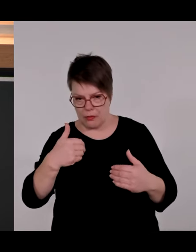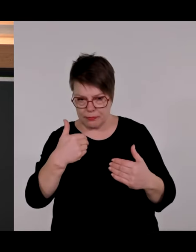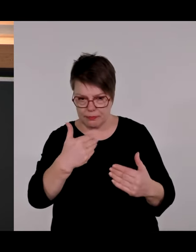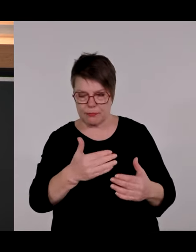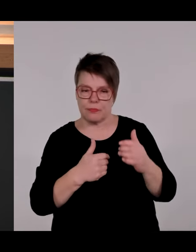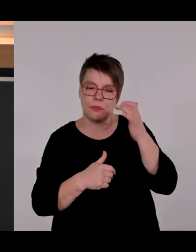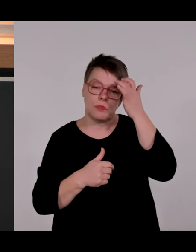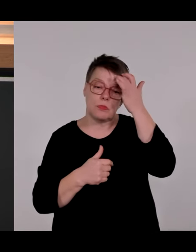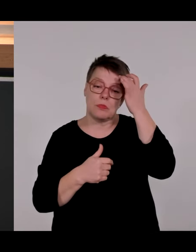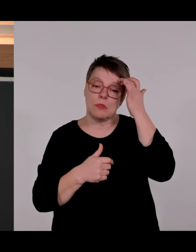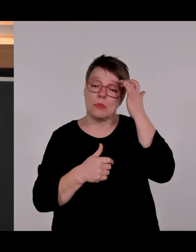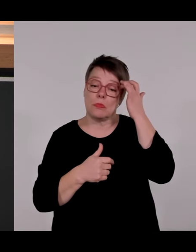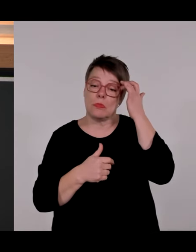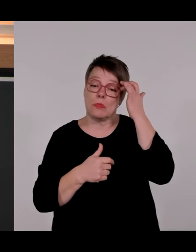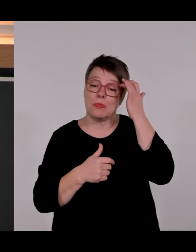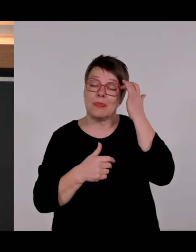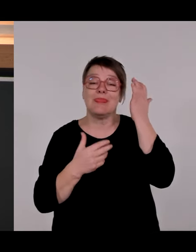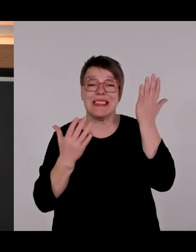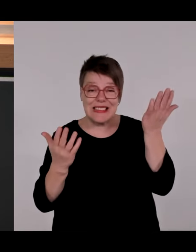das machen.